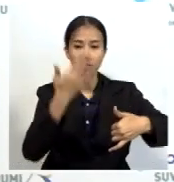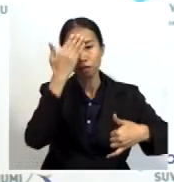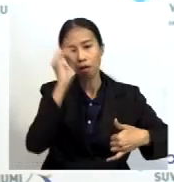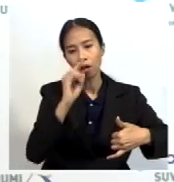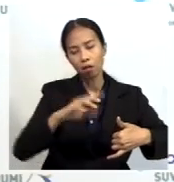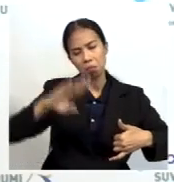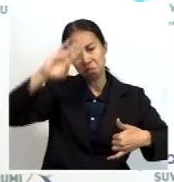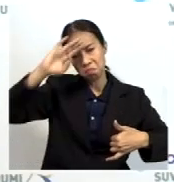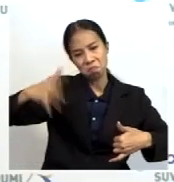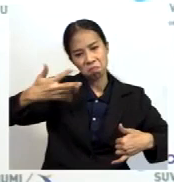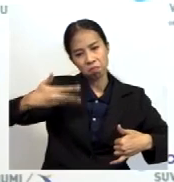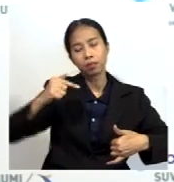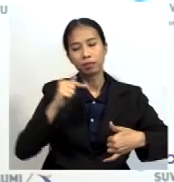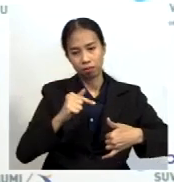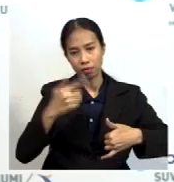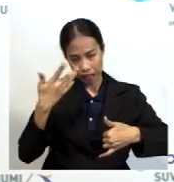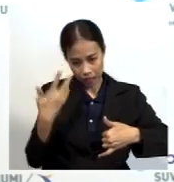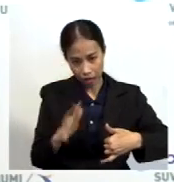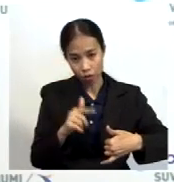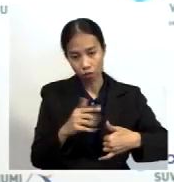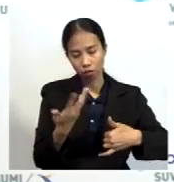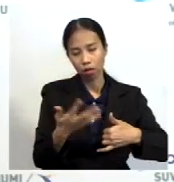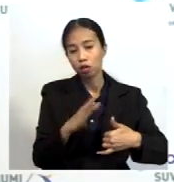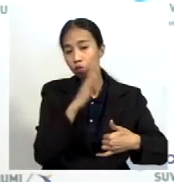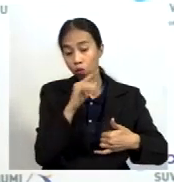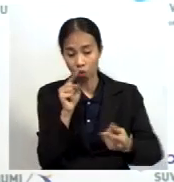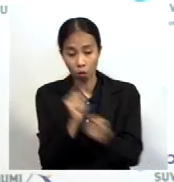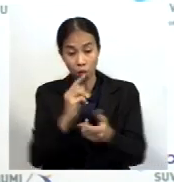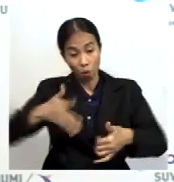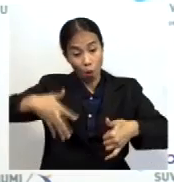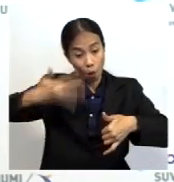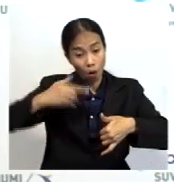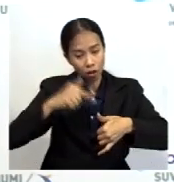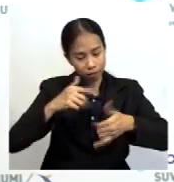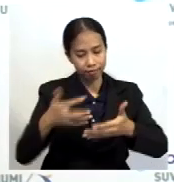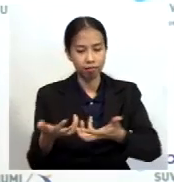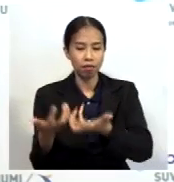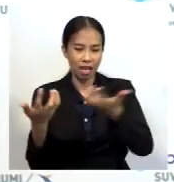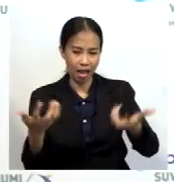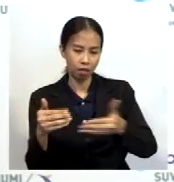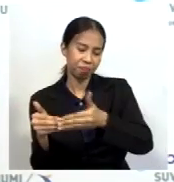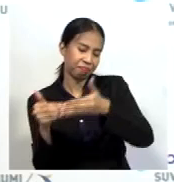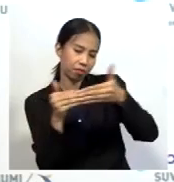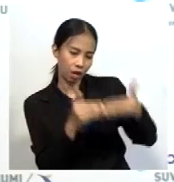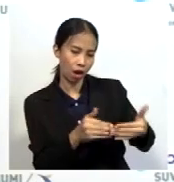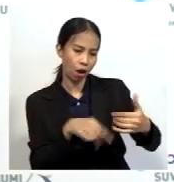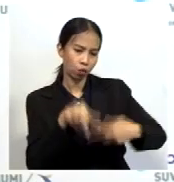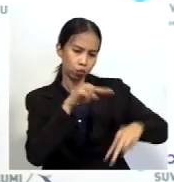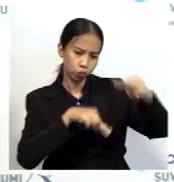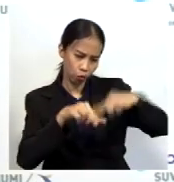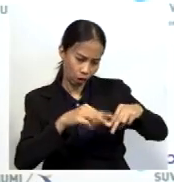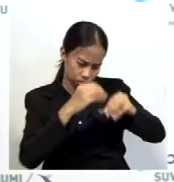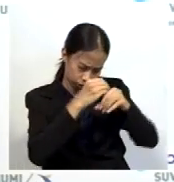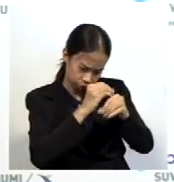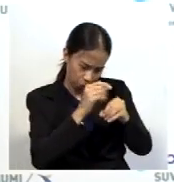ที่เป็นไข้ก็จะถูกไปแยกดำเนินการกระบวนการทางสาธารณสุขเพื่อตรวจว่ามีเชื้อไว